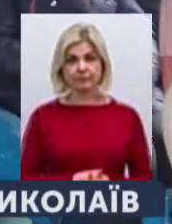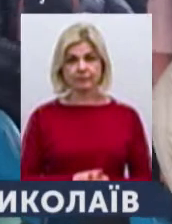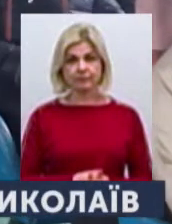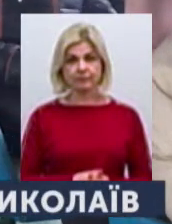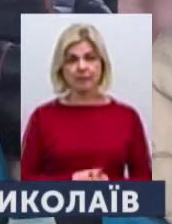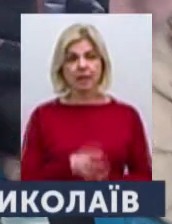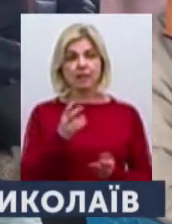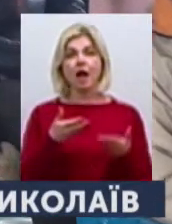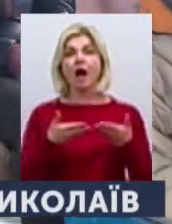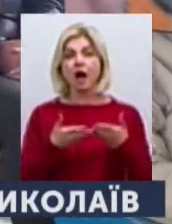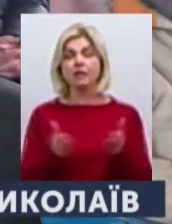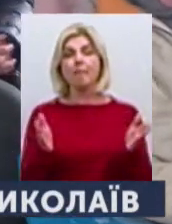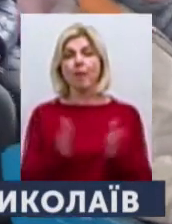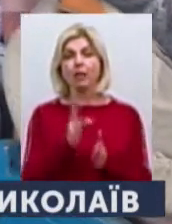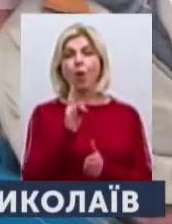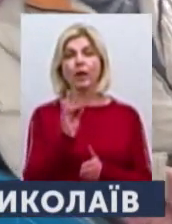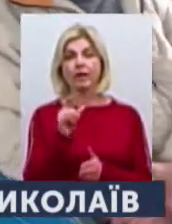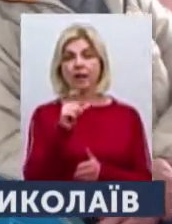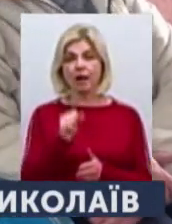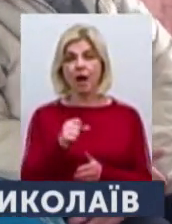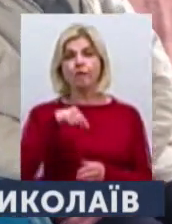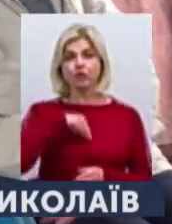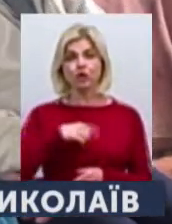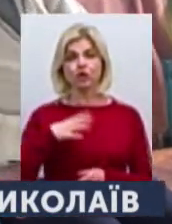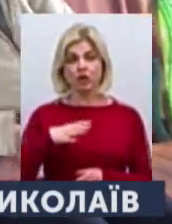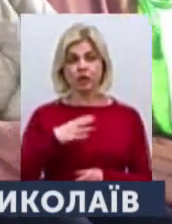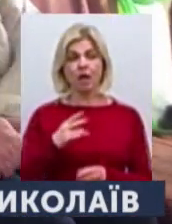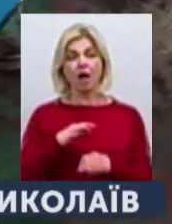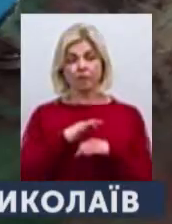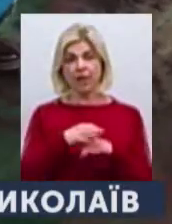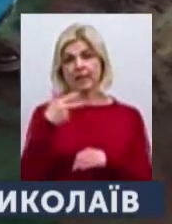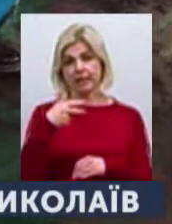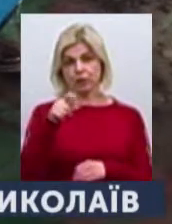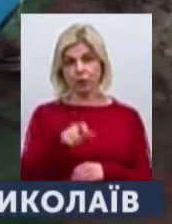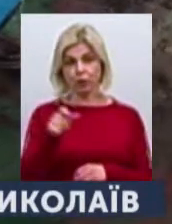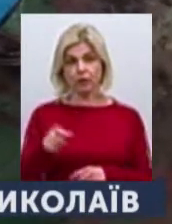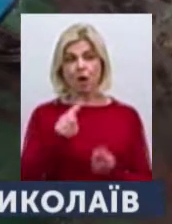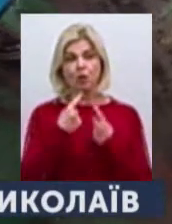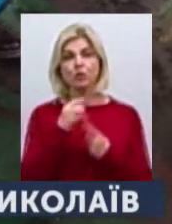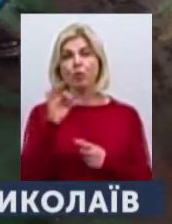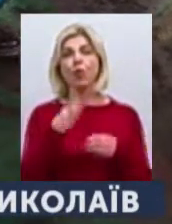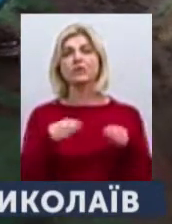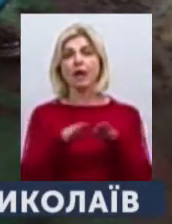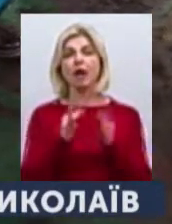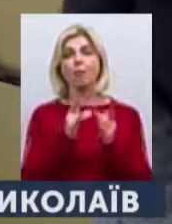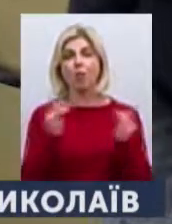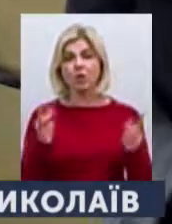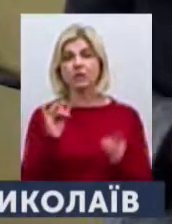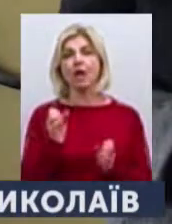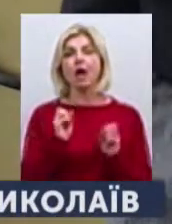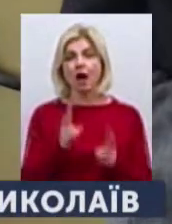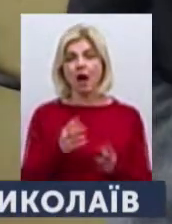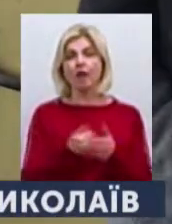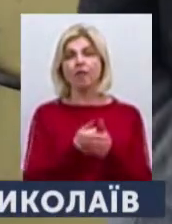На катері від Малої Коренихи вже всередині чекають на відправлення 30 людей. Розмови про закриття мосту та те, як